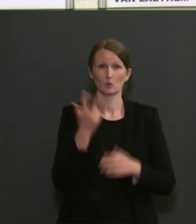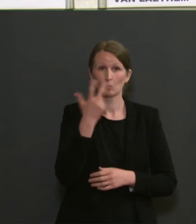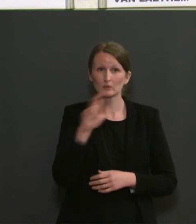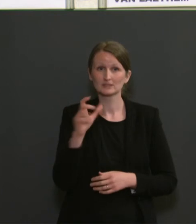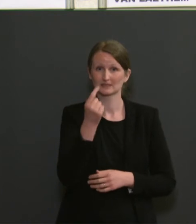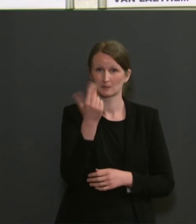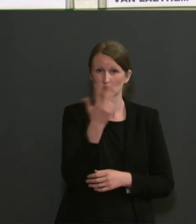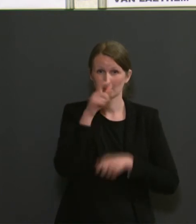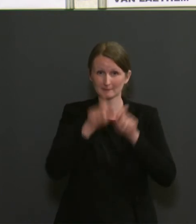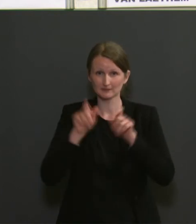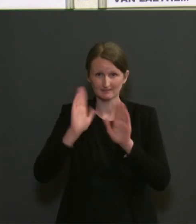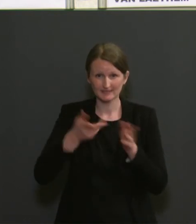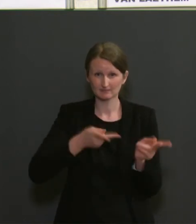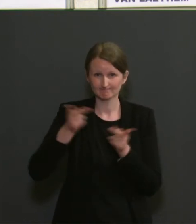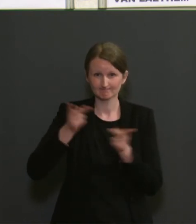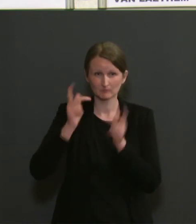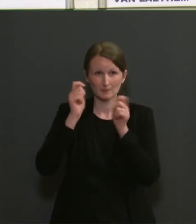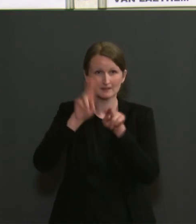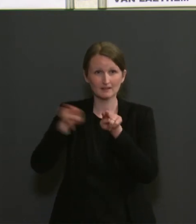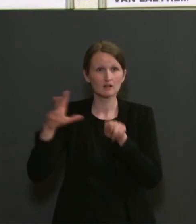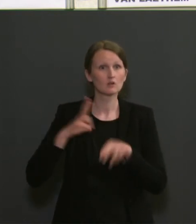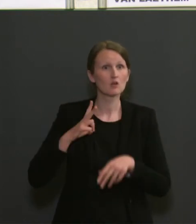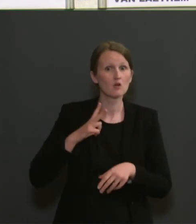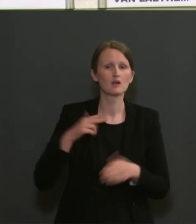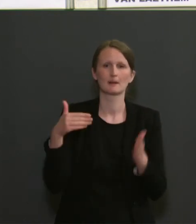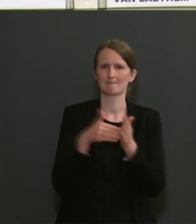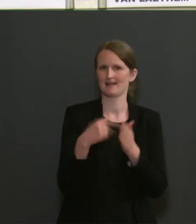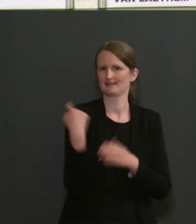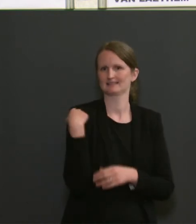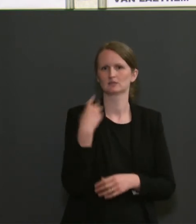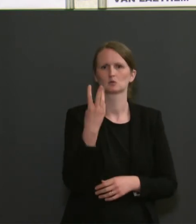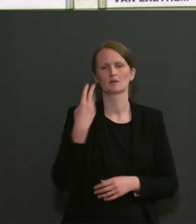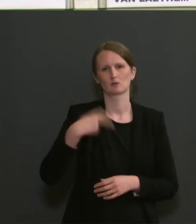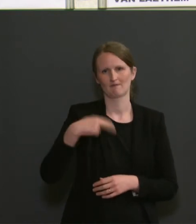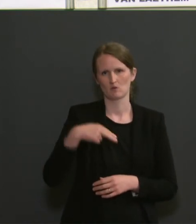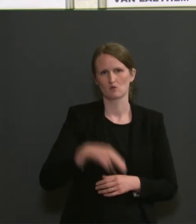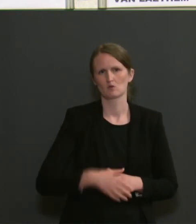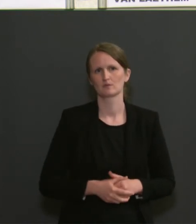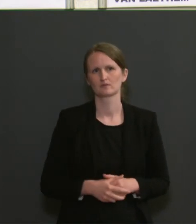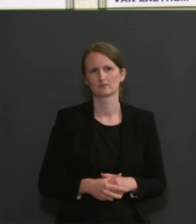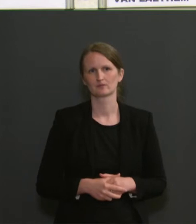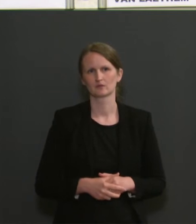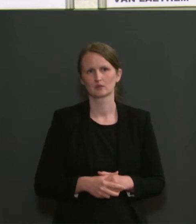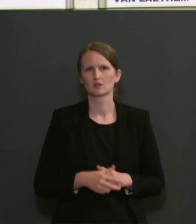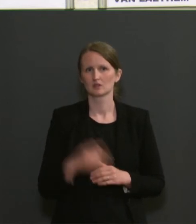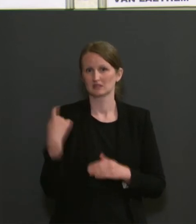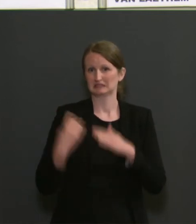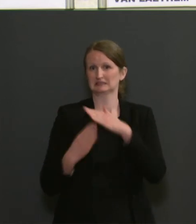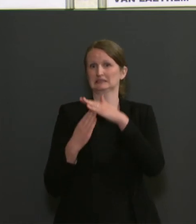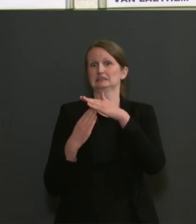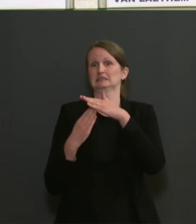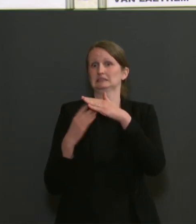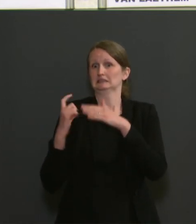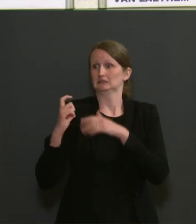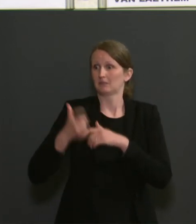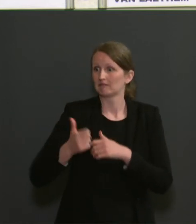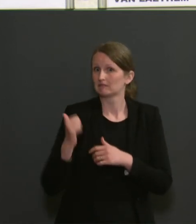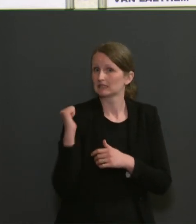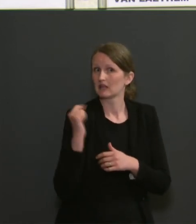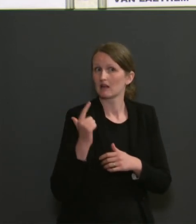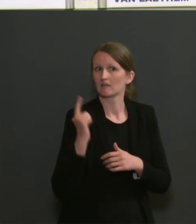ce mardi 3 novembre. Heureusement, les chiffres d'avant-hier et d'hier sont inférieurs,